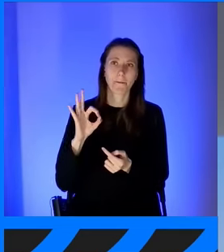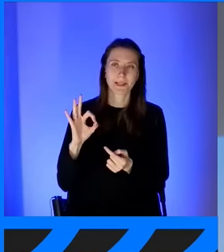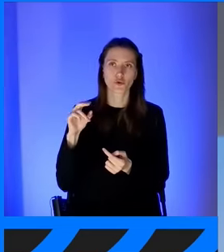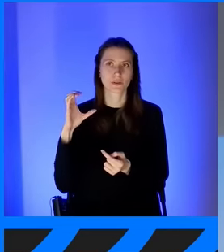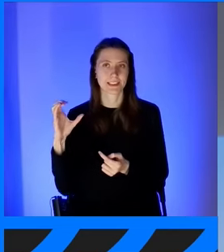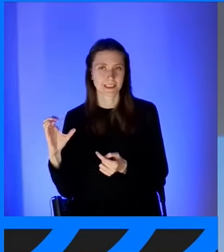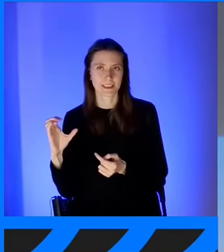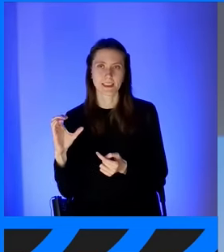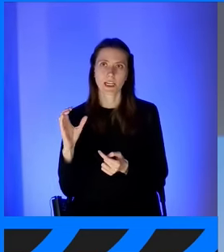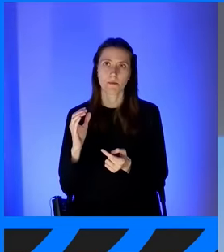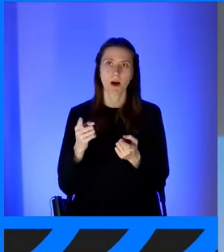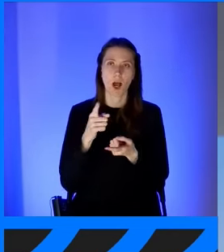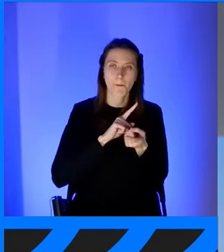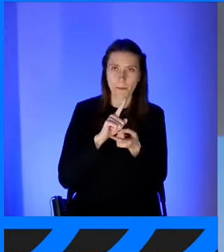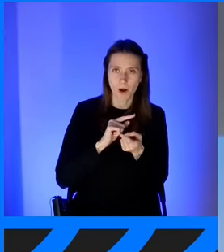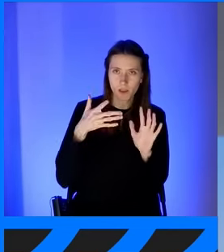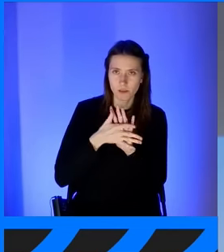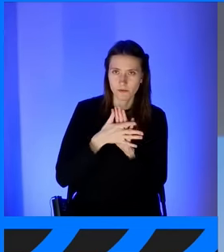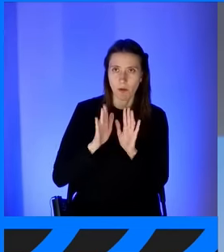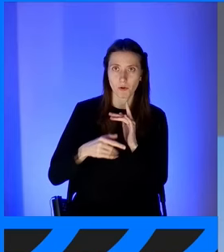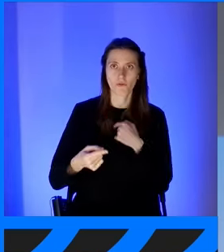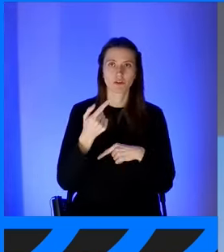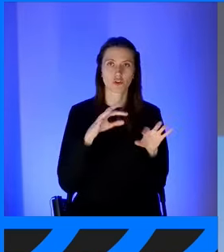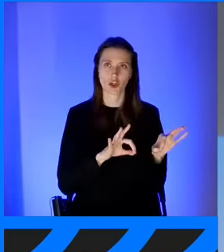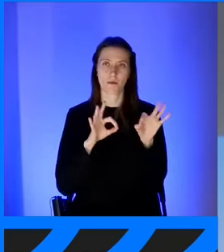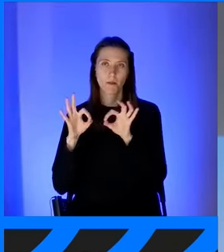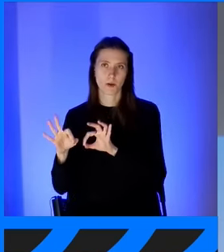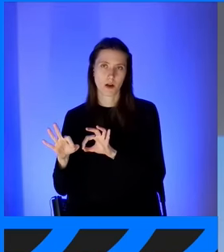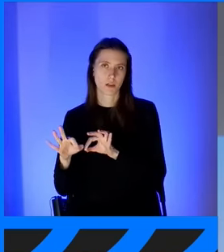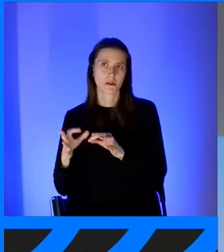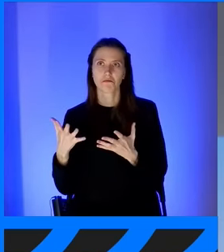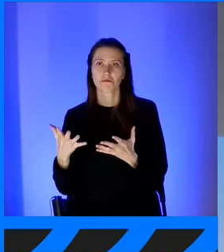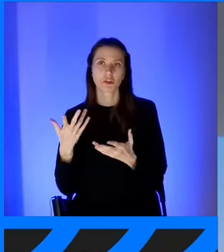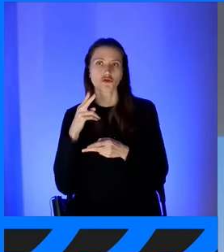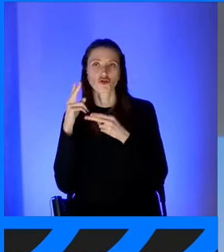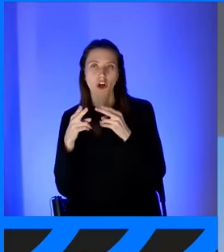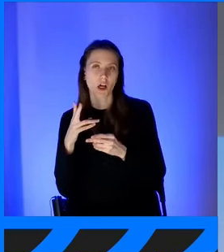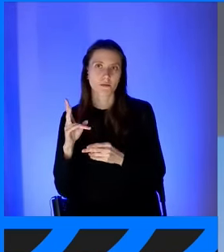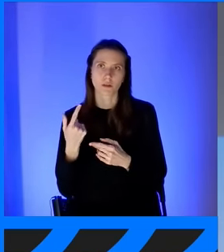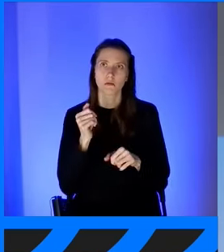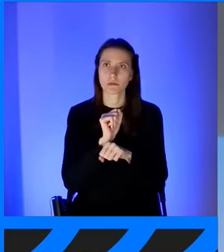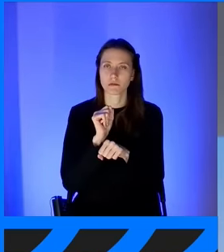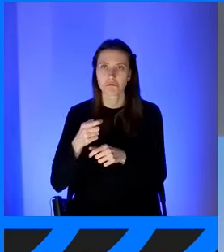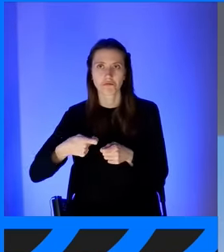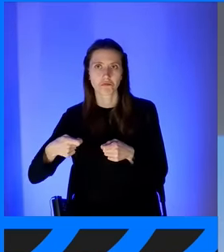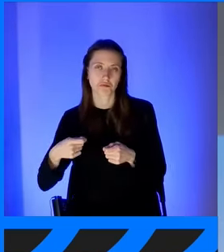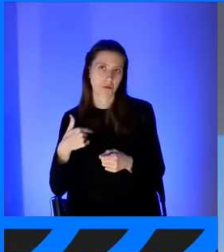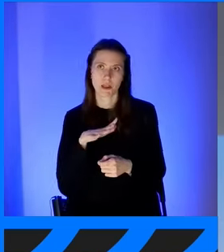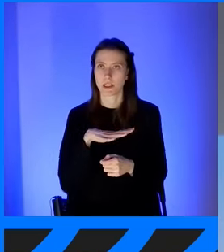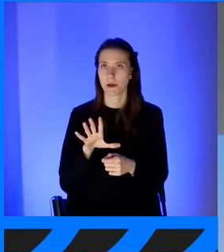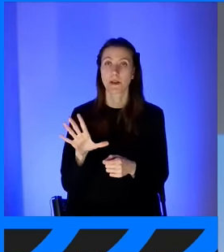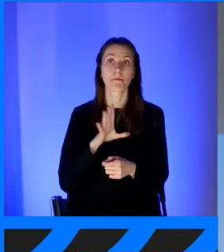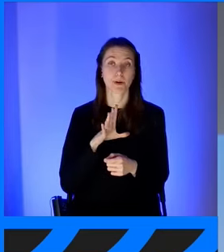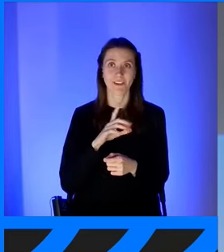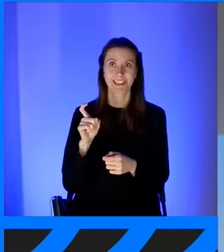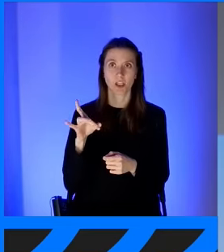обрабатываем и возвращаем обратно. Ну, каких-то жалоб на тормоза не было, кроме вот того, что иногда геолокация в